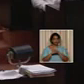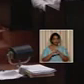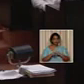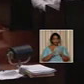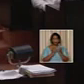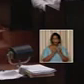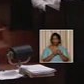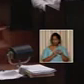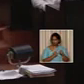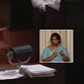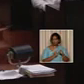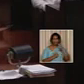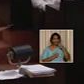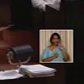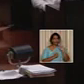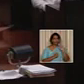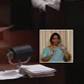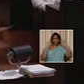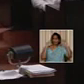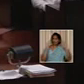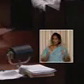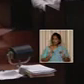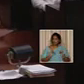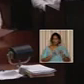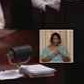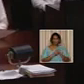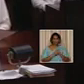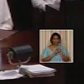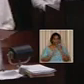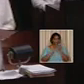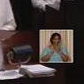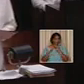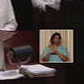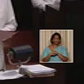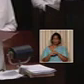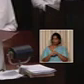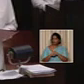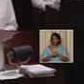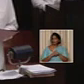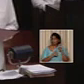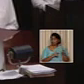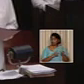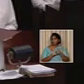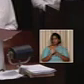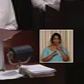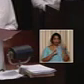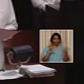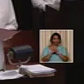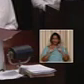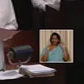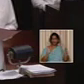ශිෂ්‍යින් ප්‍රමාණය 120 දක්වා අඩු වෙලා තිබෙනවා දෙබරව ජාතික පාසලට මේ කියන යටාලතිස්ස ප්‍රාථමික